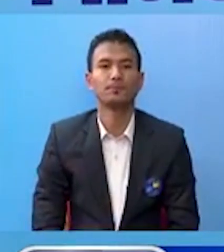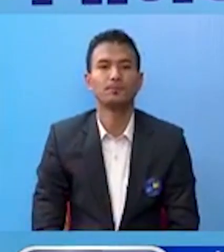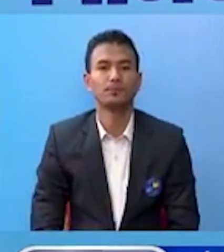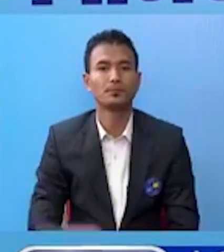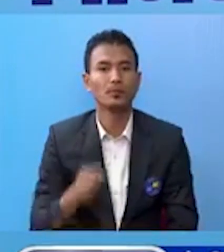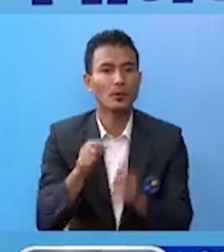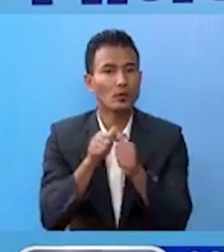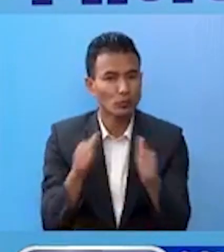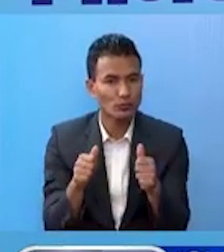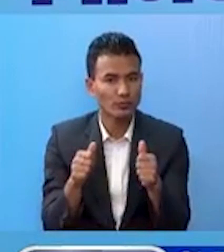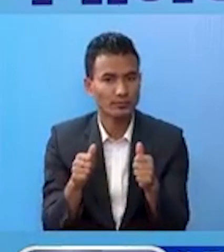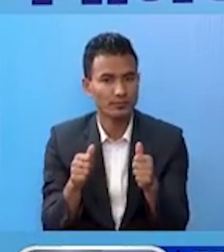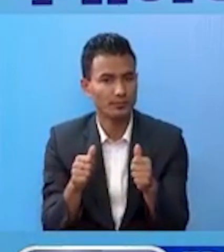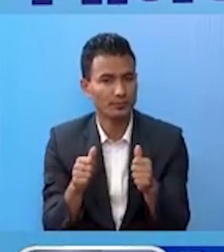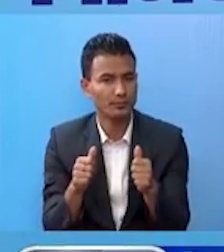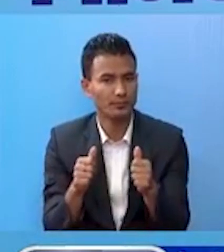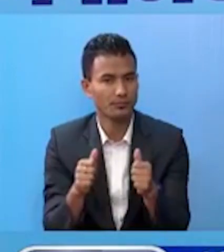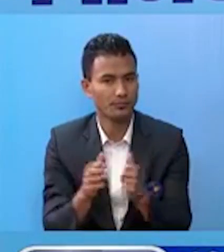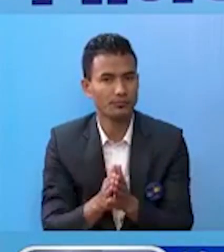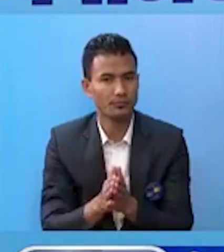र यसरी